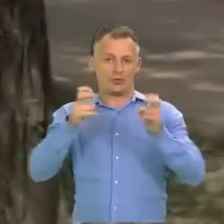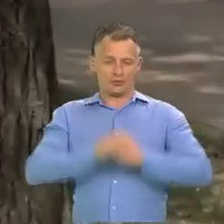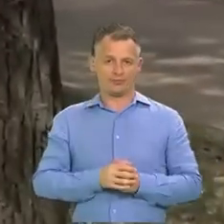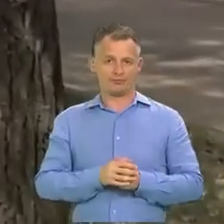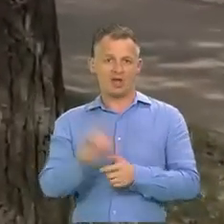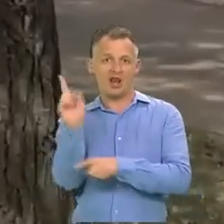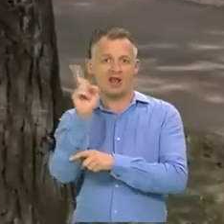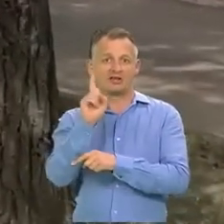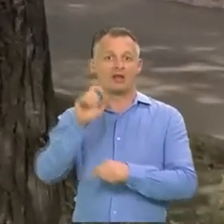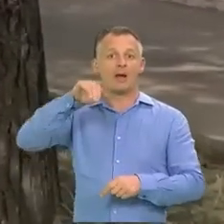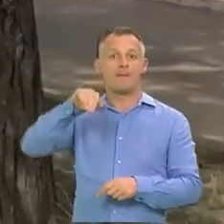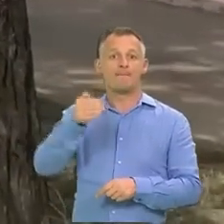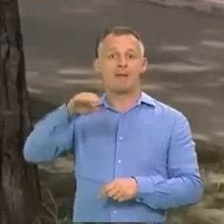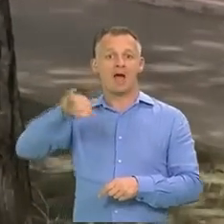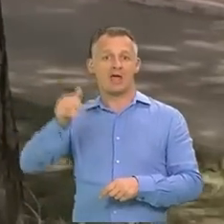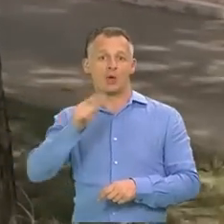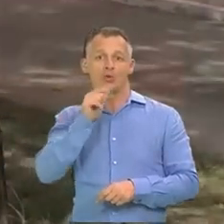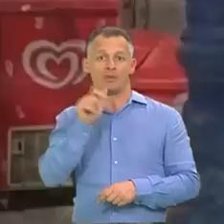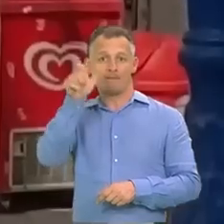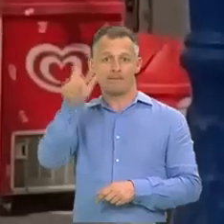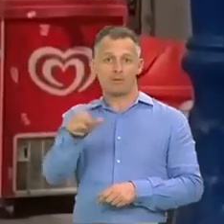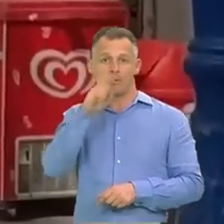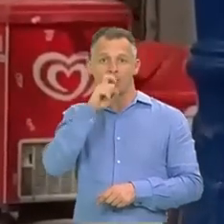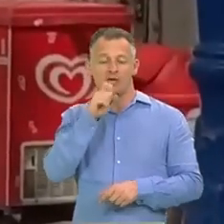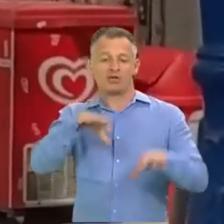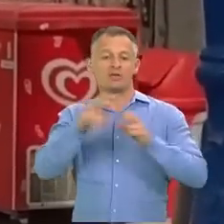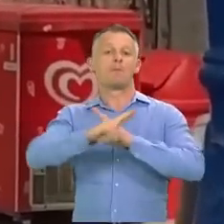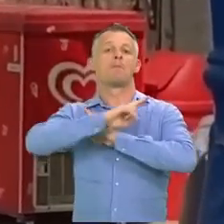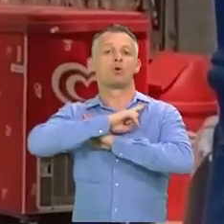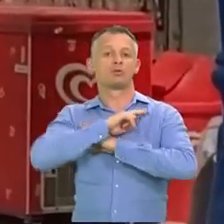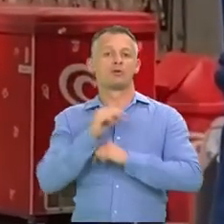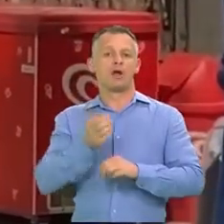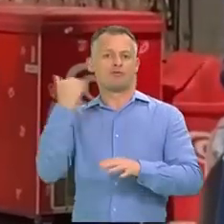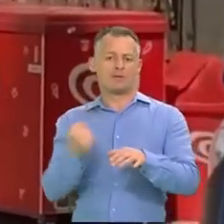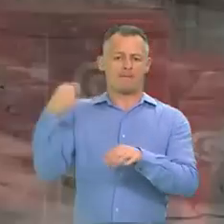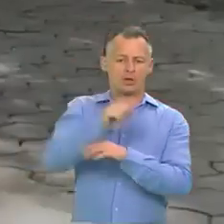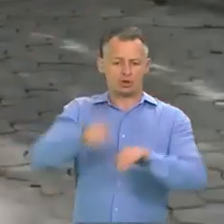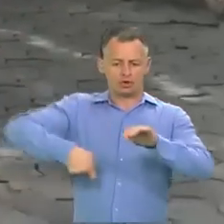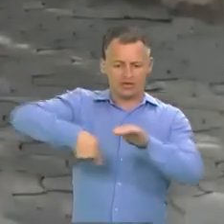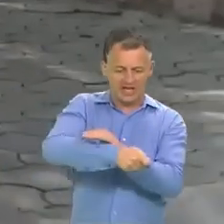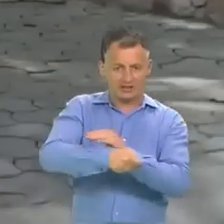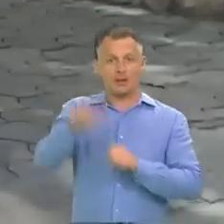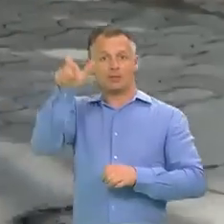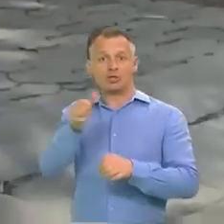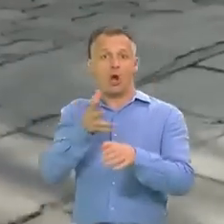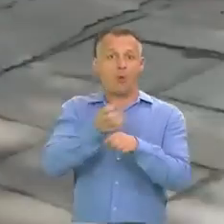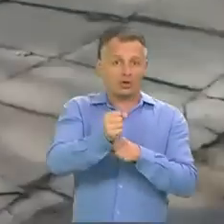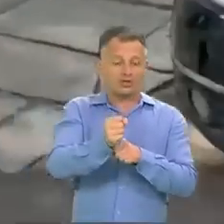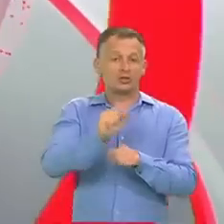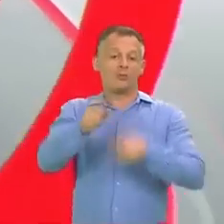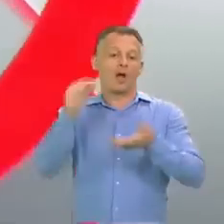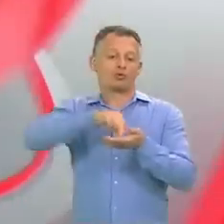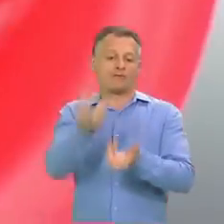Și este alertă la Mamaia după ce un bărbat a fost găsit mort, fusese bătut, înjunghiat, apoi criminalul ars cadavrul.